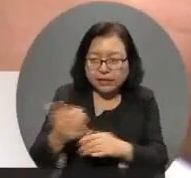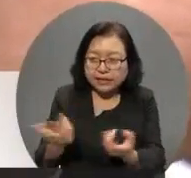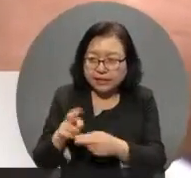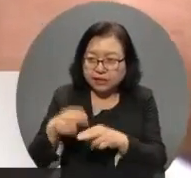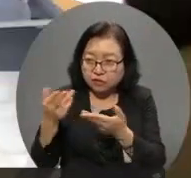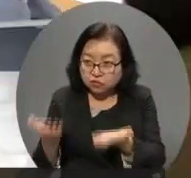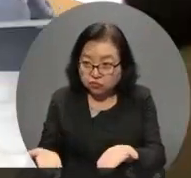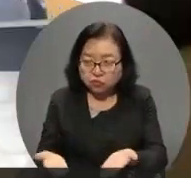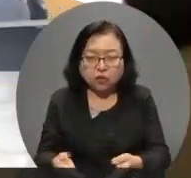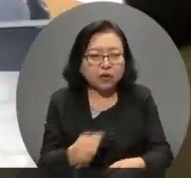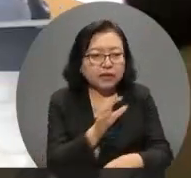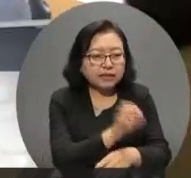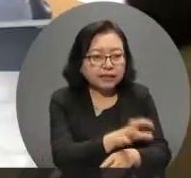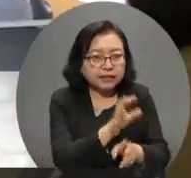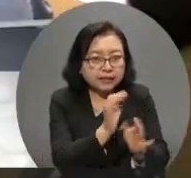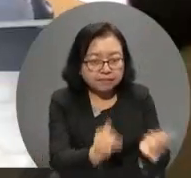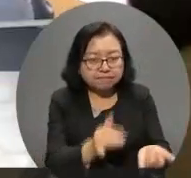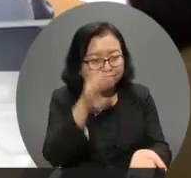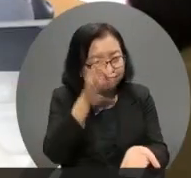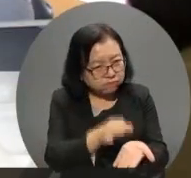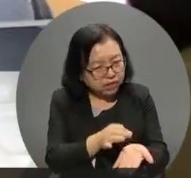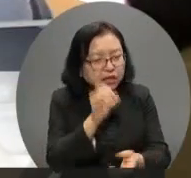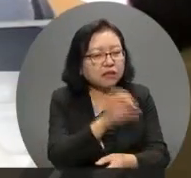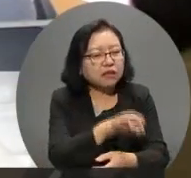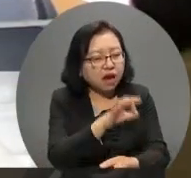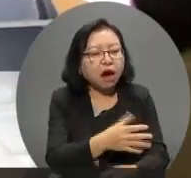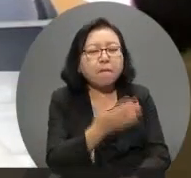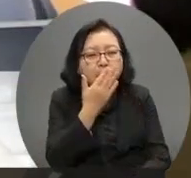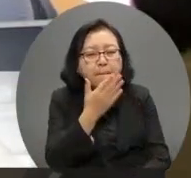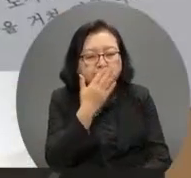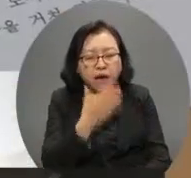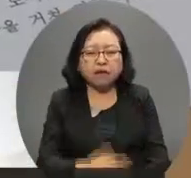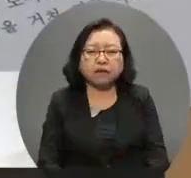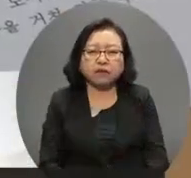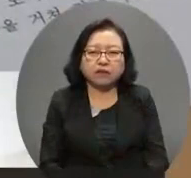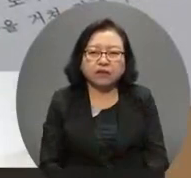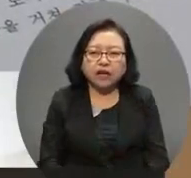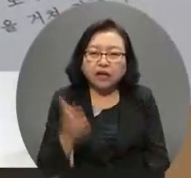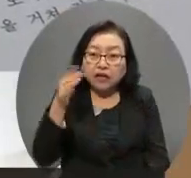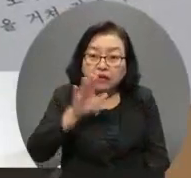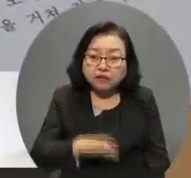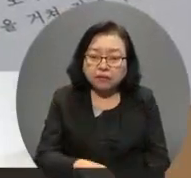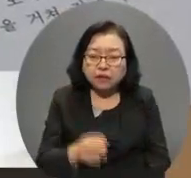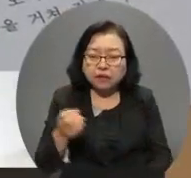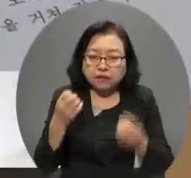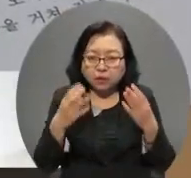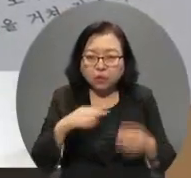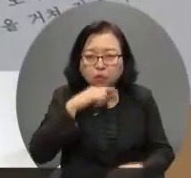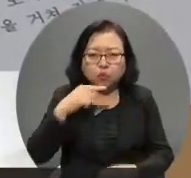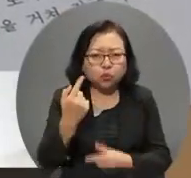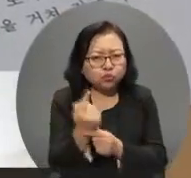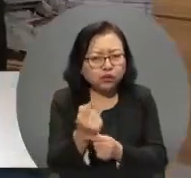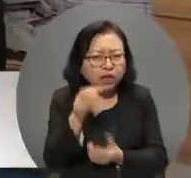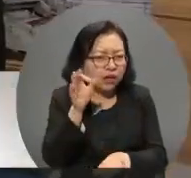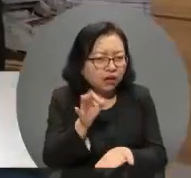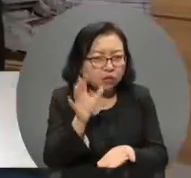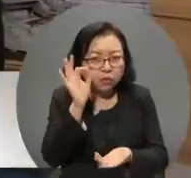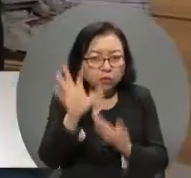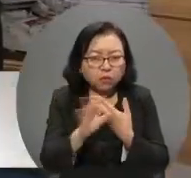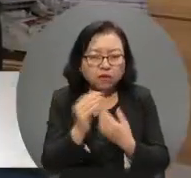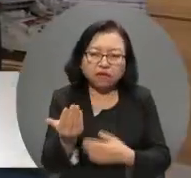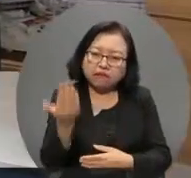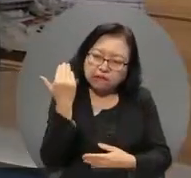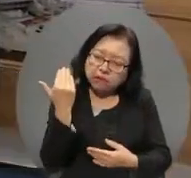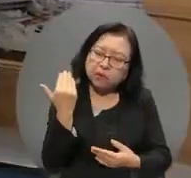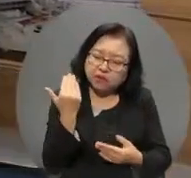소비자에게는 값싼 국산식품을 제공하는 의미가 있다고 밝혔습니다. 하지만 새로 나온 못난이 고추 가격이 기존 제품과